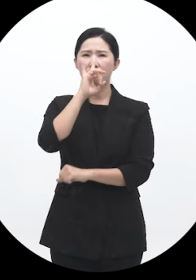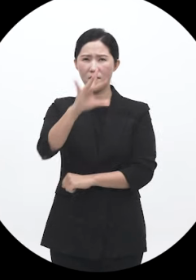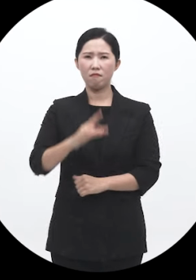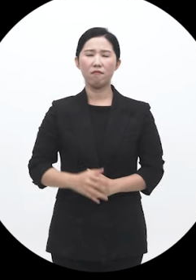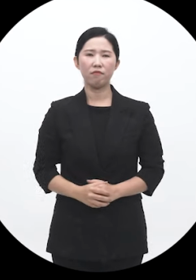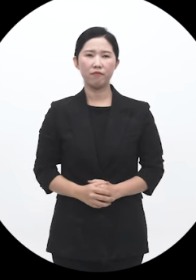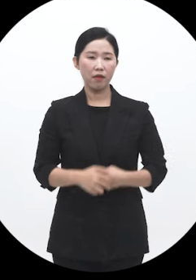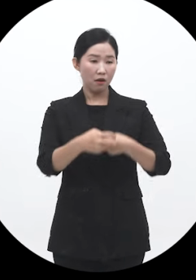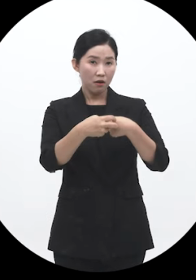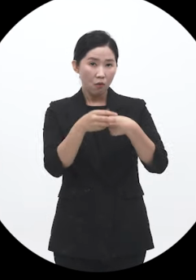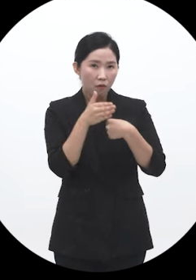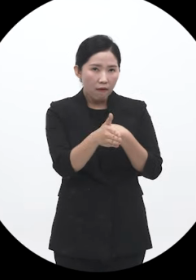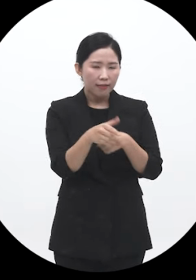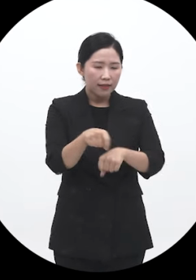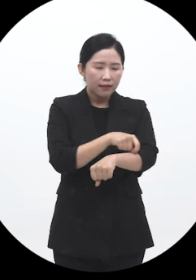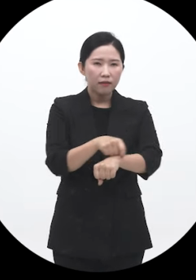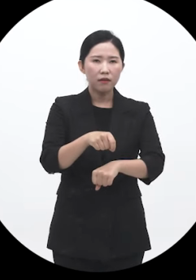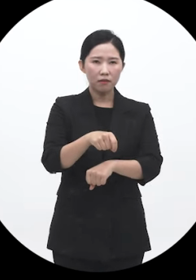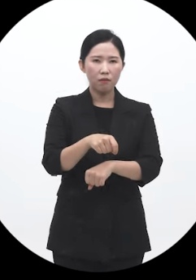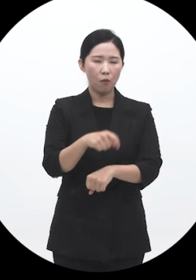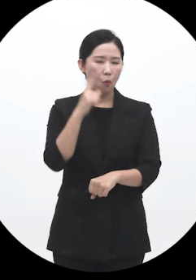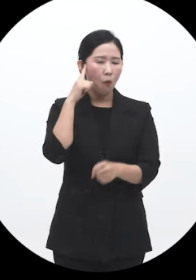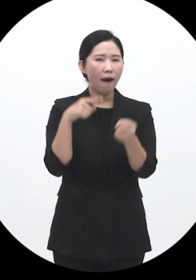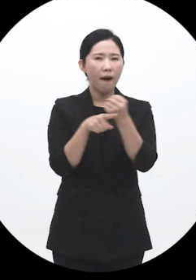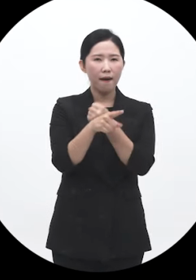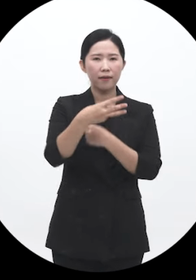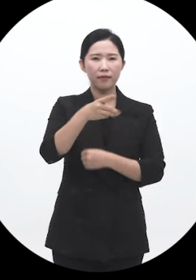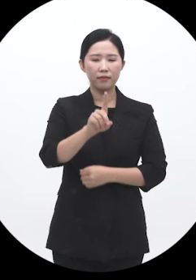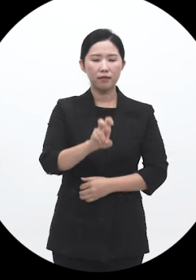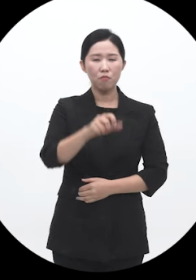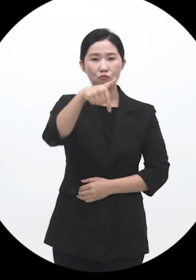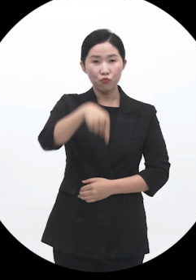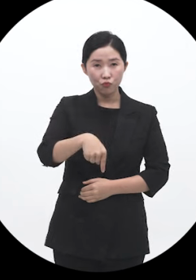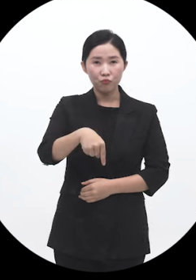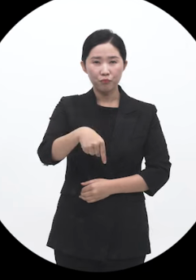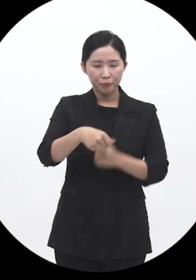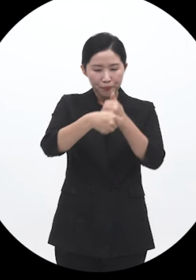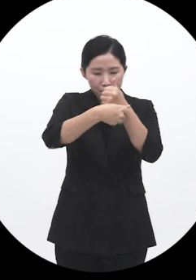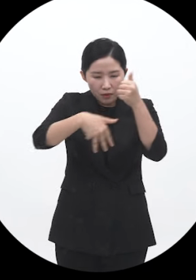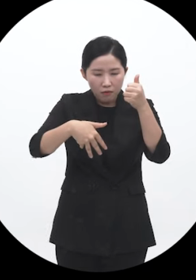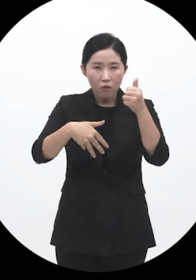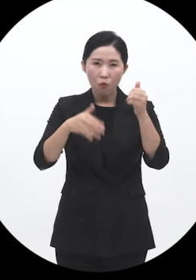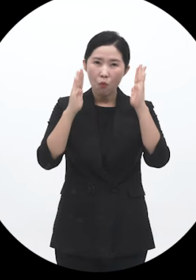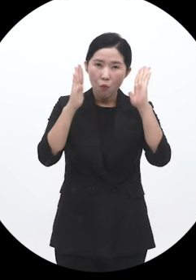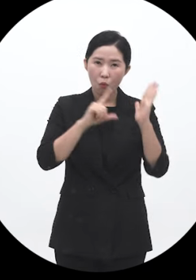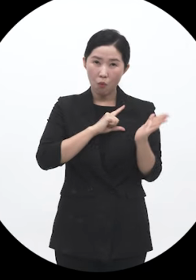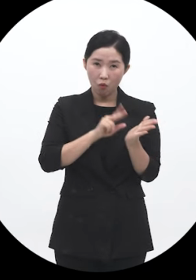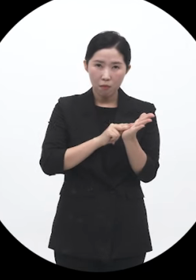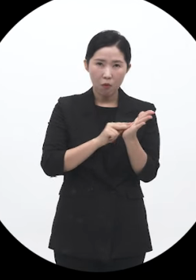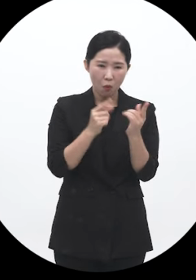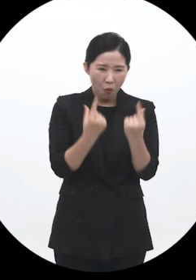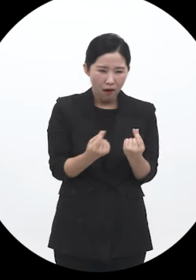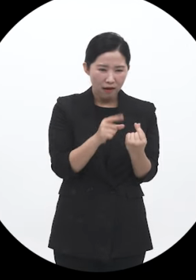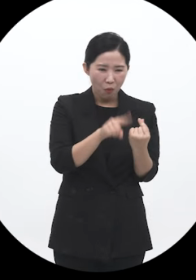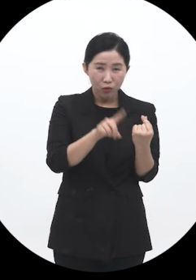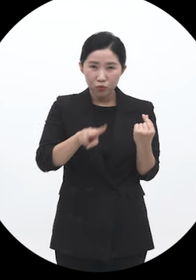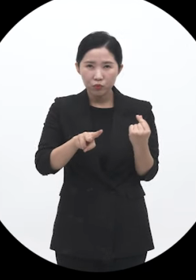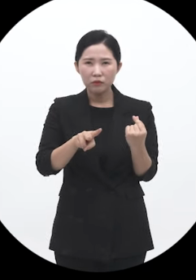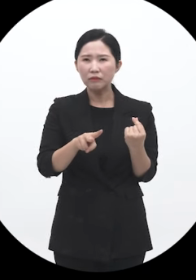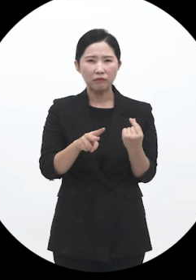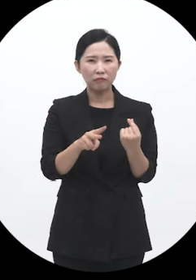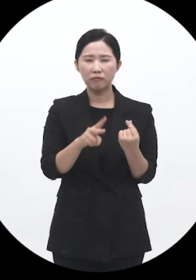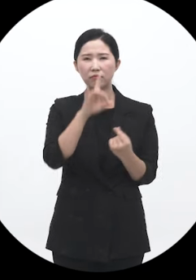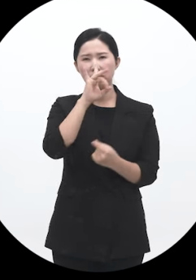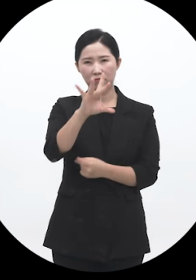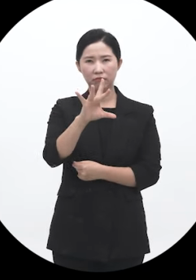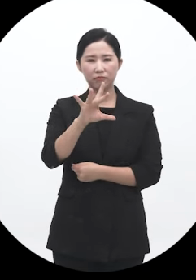의예과의 경우에는 과학탐구 과목에서 동일 분야의 1, 2 과목을 불인정한다라는 점을 기억하셔야